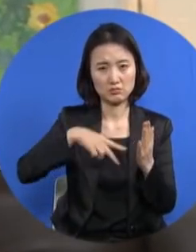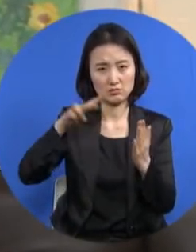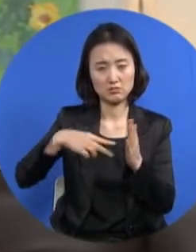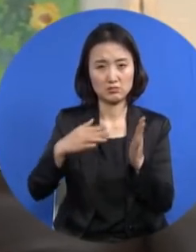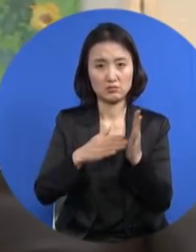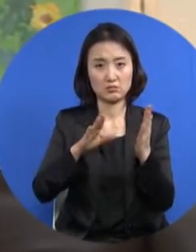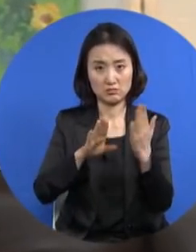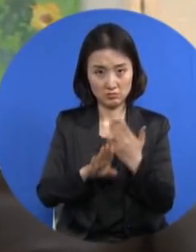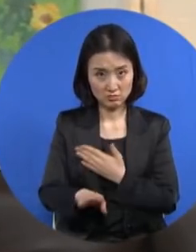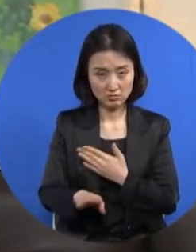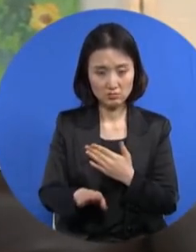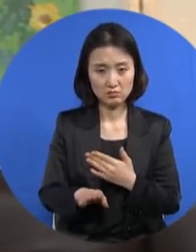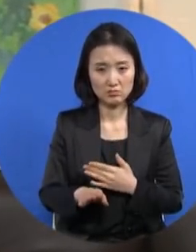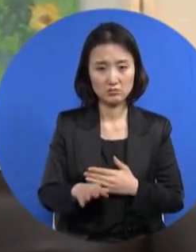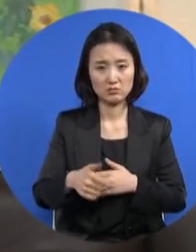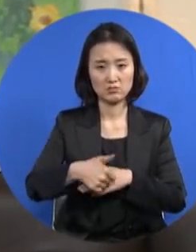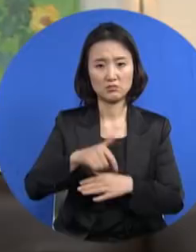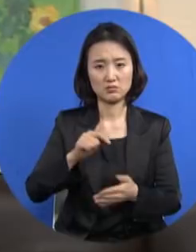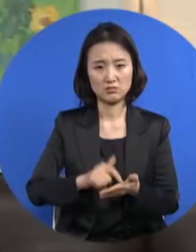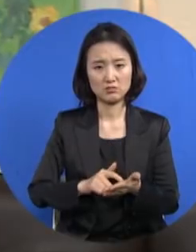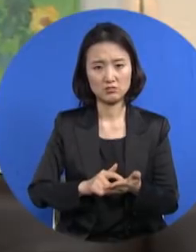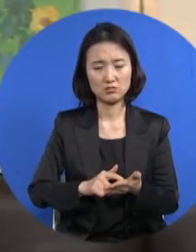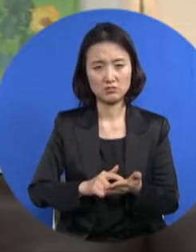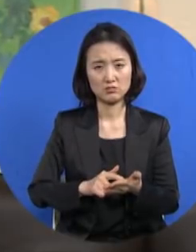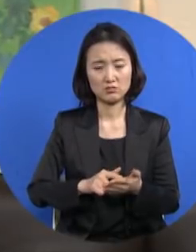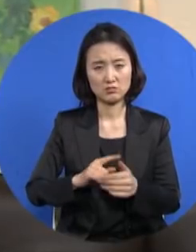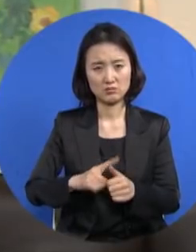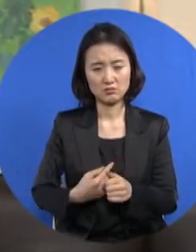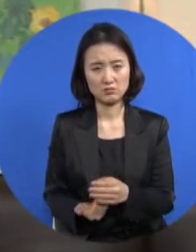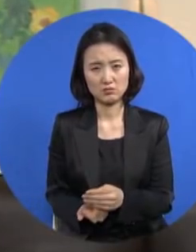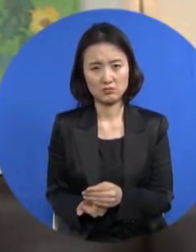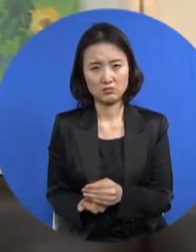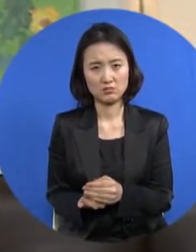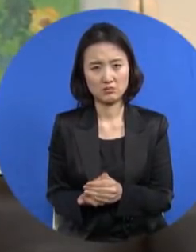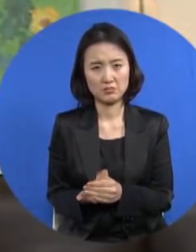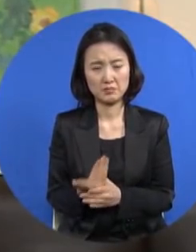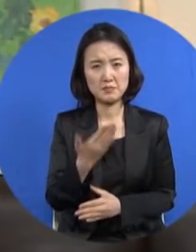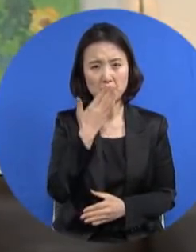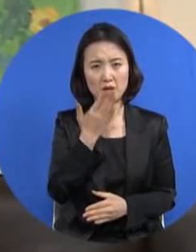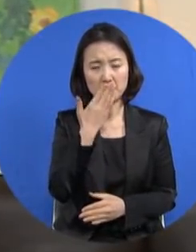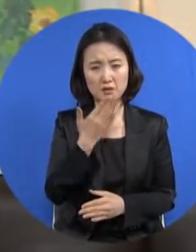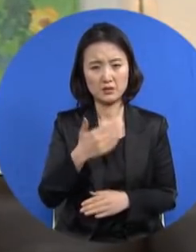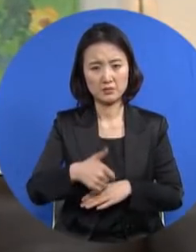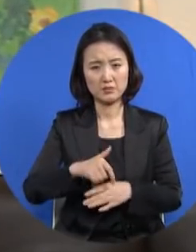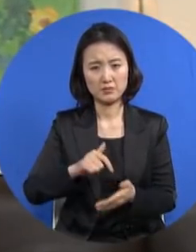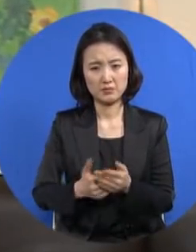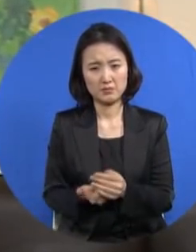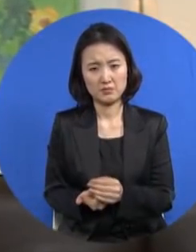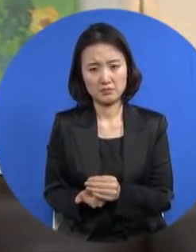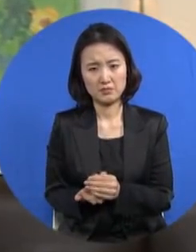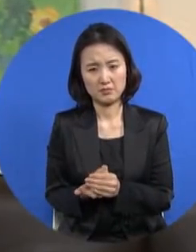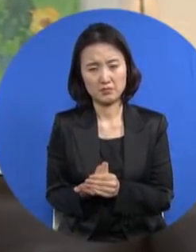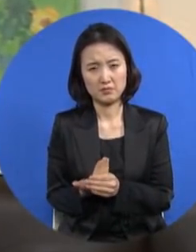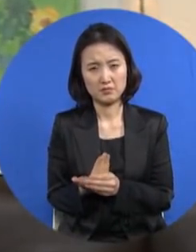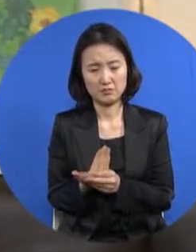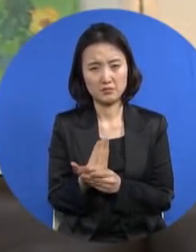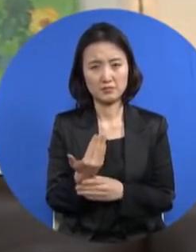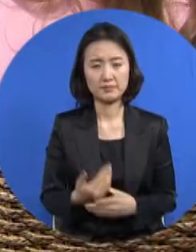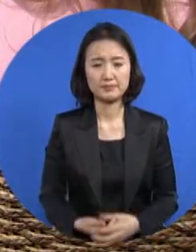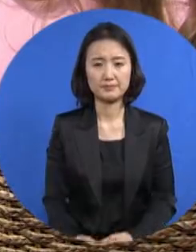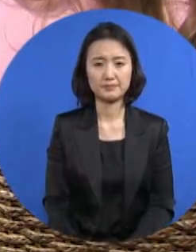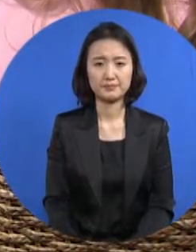나니까 조금씩 접이 펴다가서 나는 할 수 있다라는 그런 마음에 마인드가